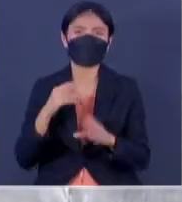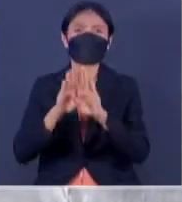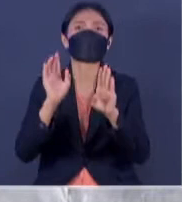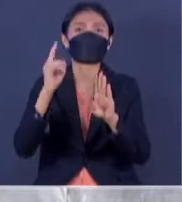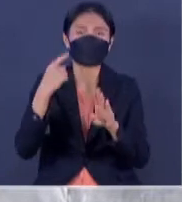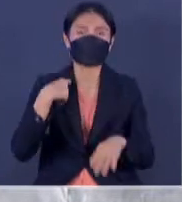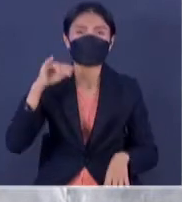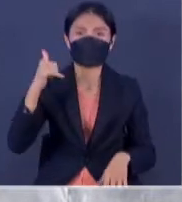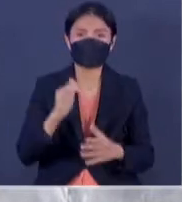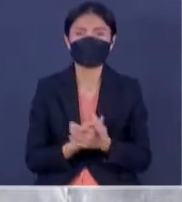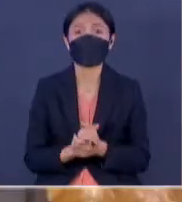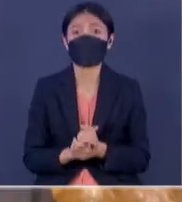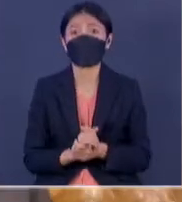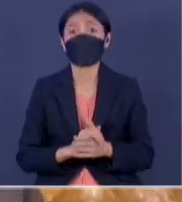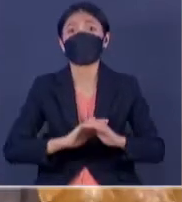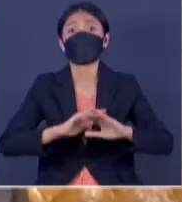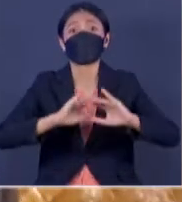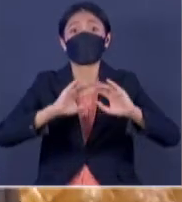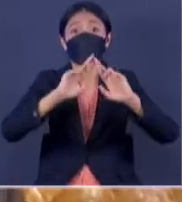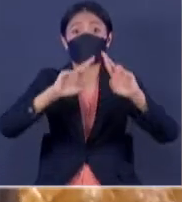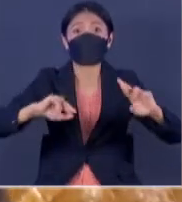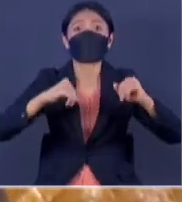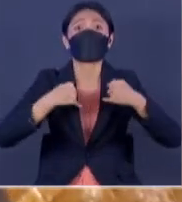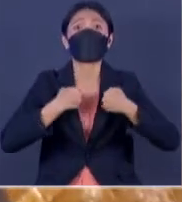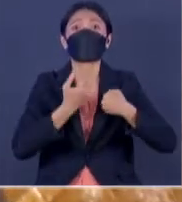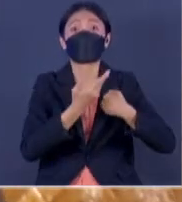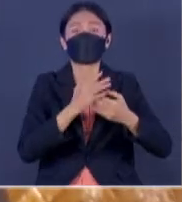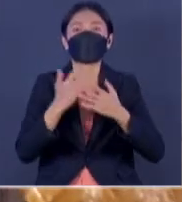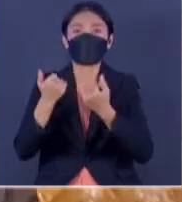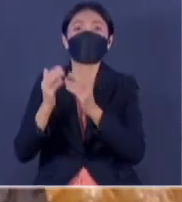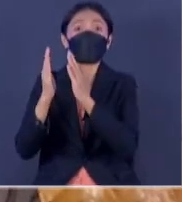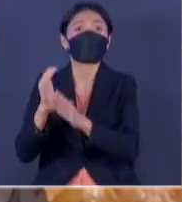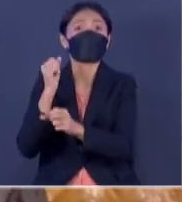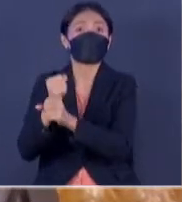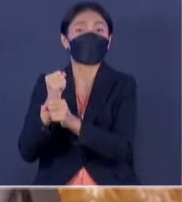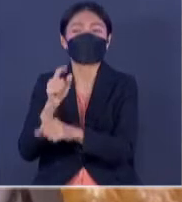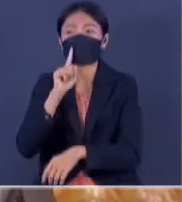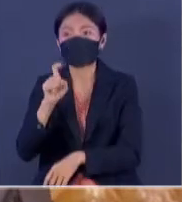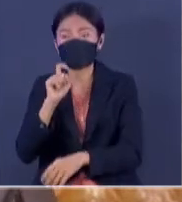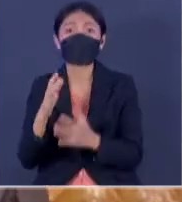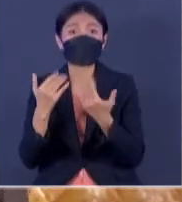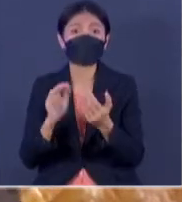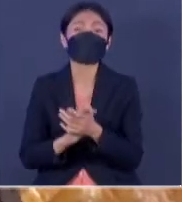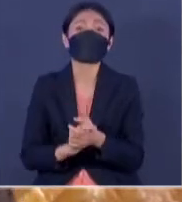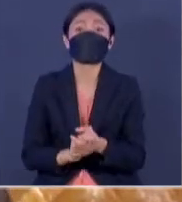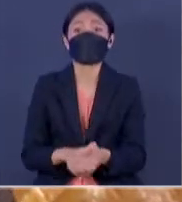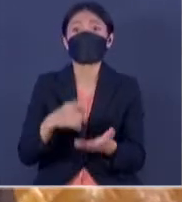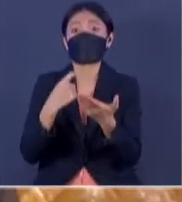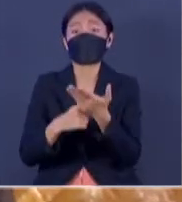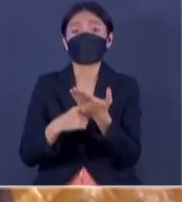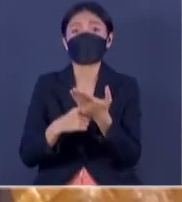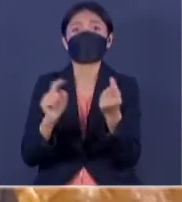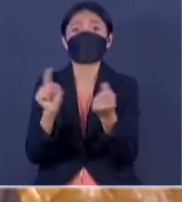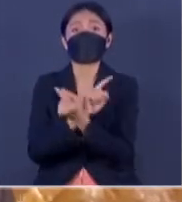ปพูดคุยกับพนักงานค่ะที่ทำงานในร้านอาหารซึ่งเขาก็ยอมรับนะคะว่าการให้ลงทะเบียนประกันสังคมมาตรา40รับเงินเยีย